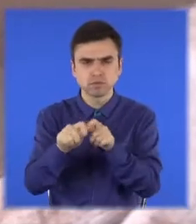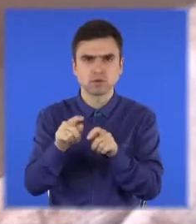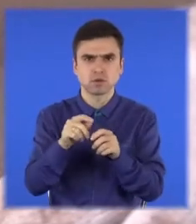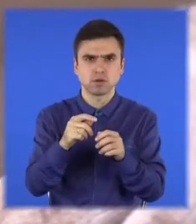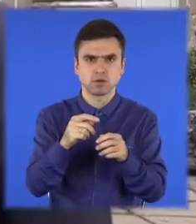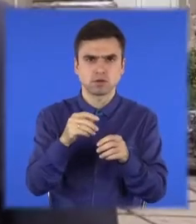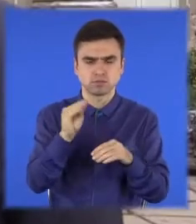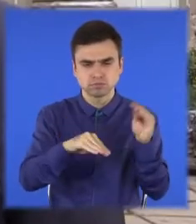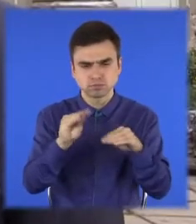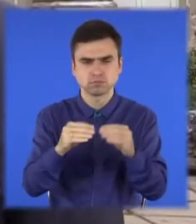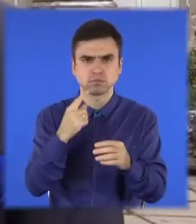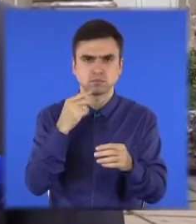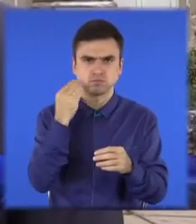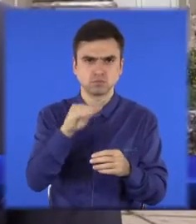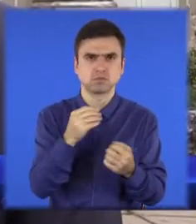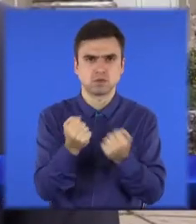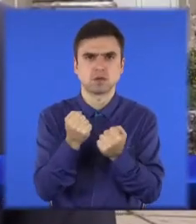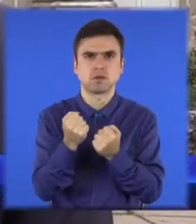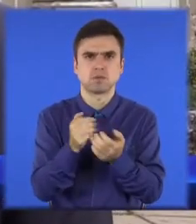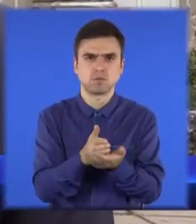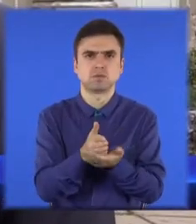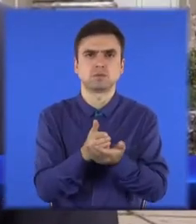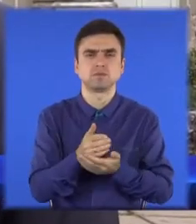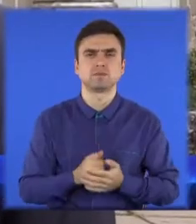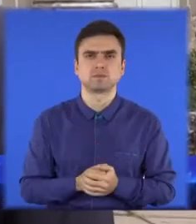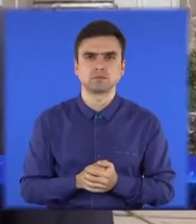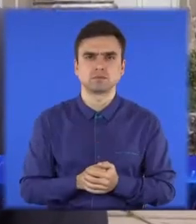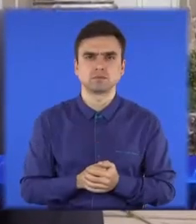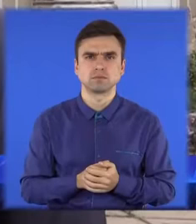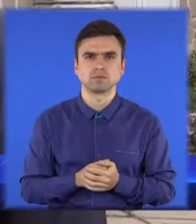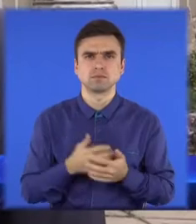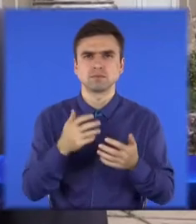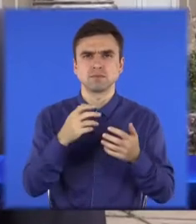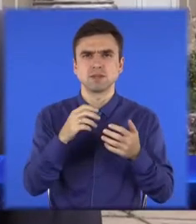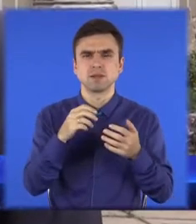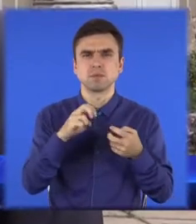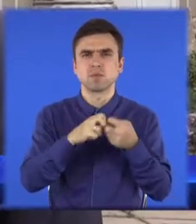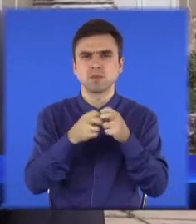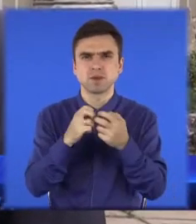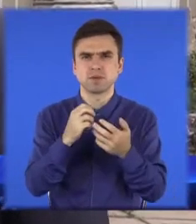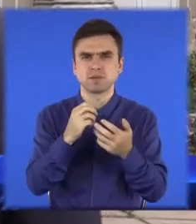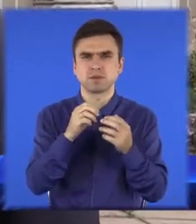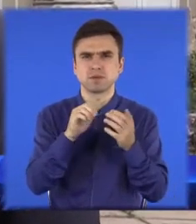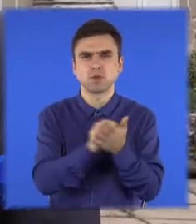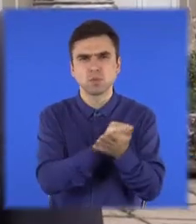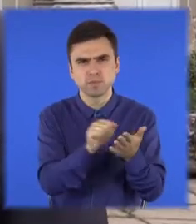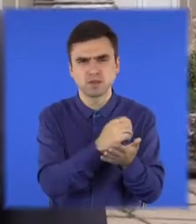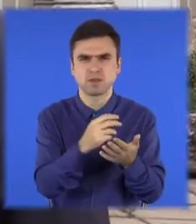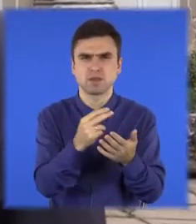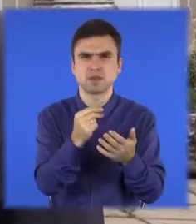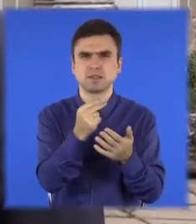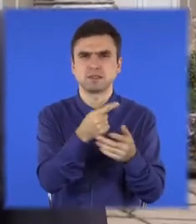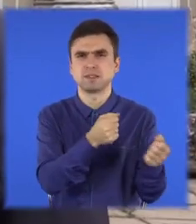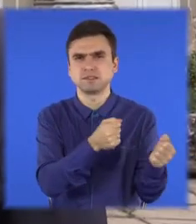та довговічними. Незважаючи на бюрократичні складнощі, незважаючи на труднощі з фінансуванням,